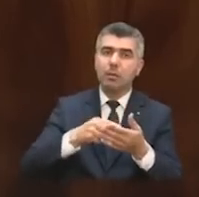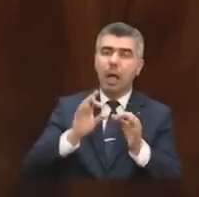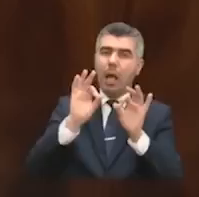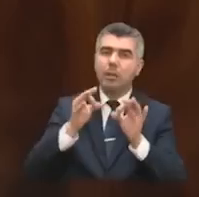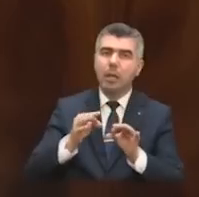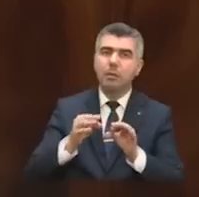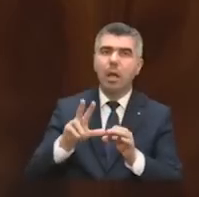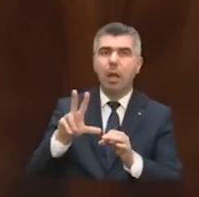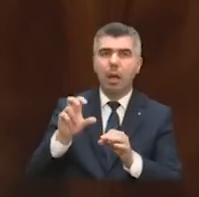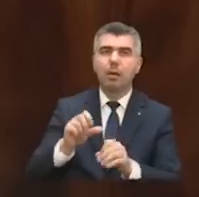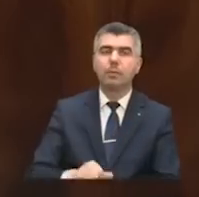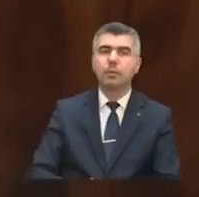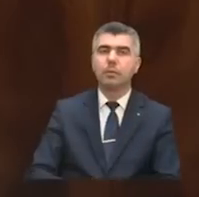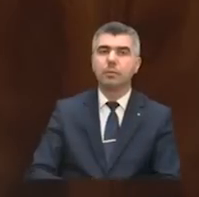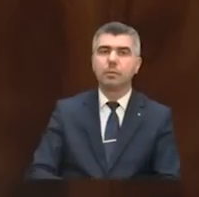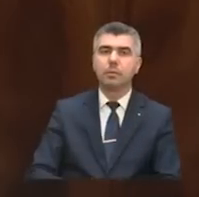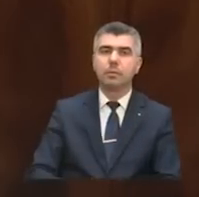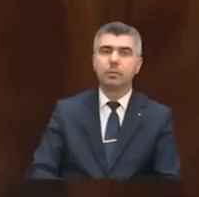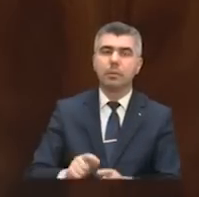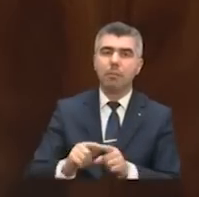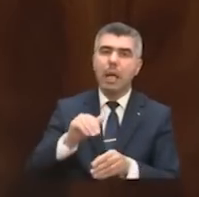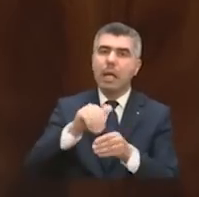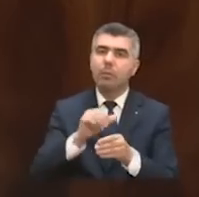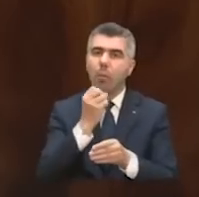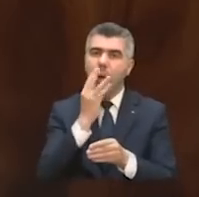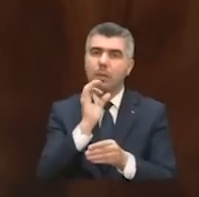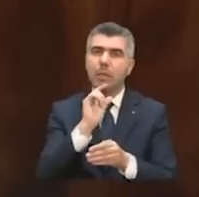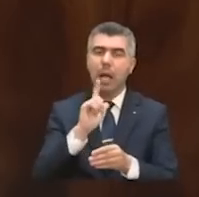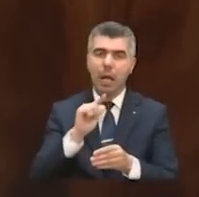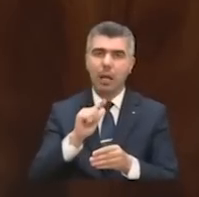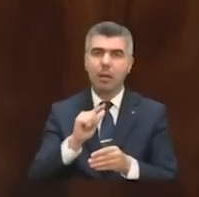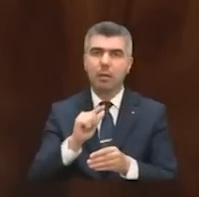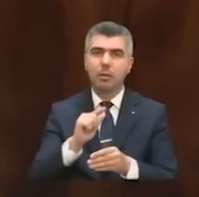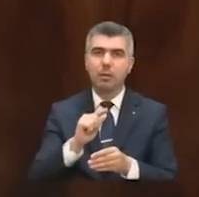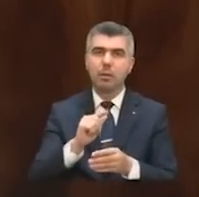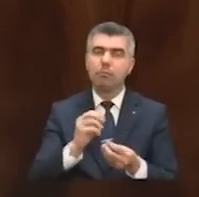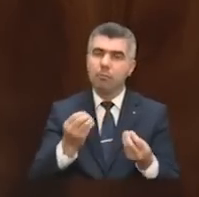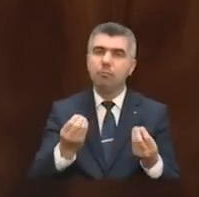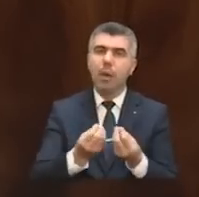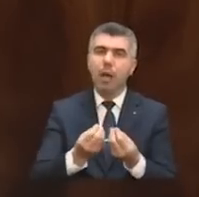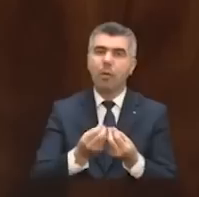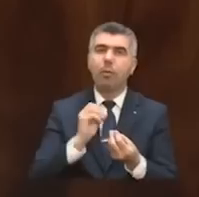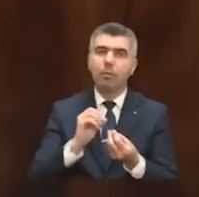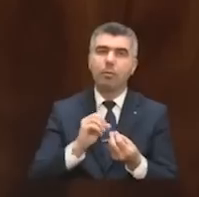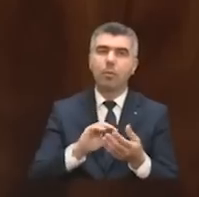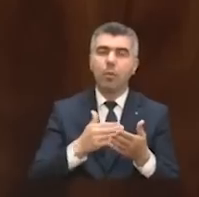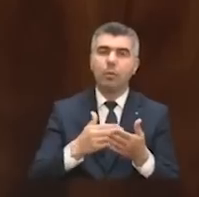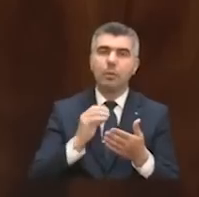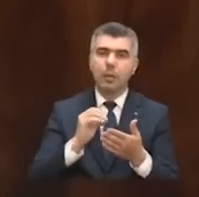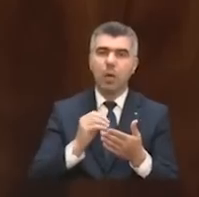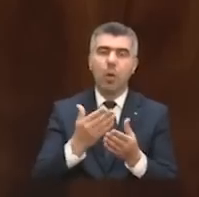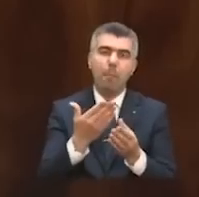ديال يعني الاتحاد الاشتراكي حتى هما كانوا محركين في يعني في هذاك